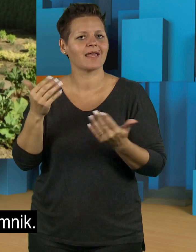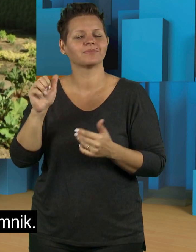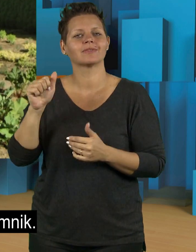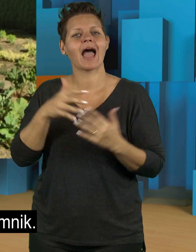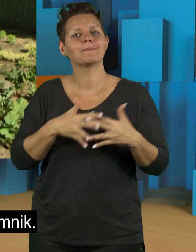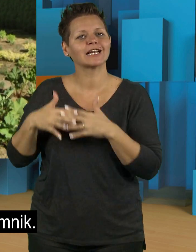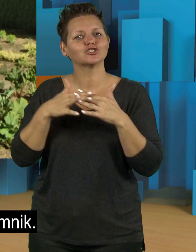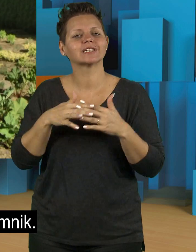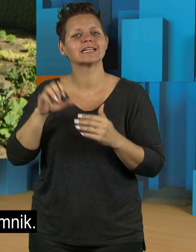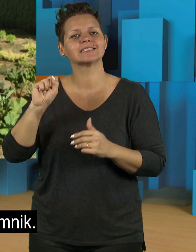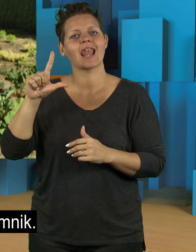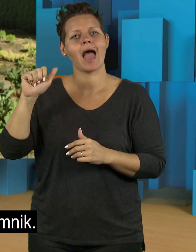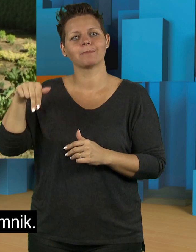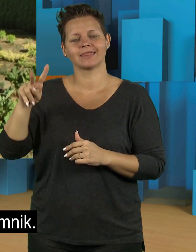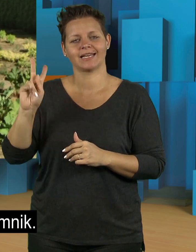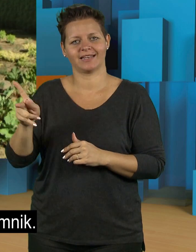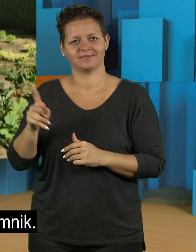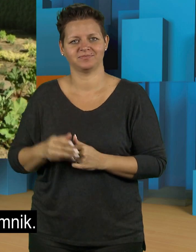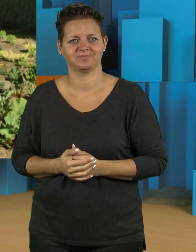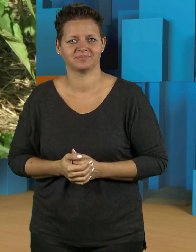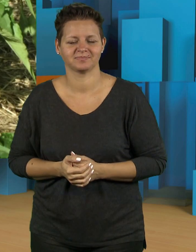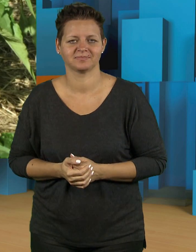Najprej ameriški slamnik.